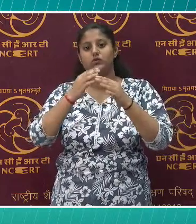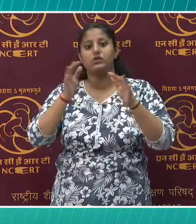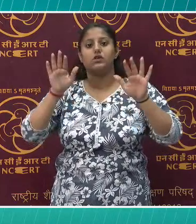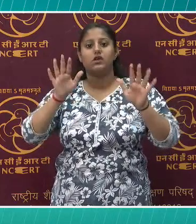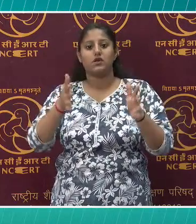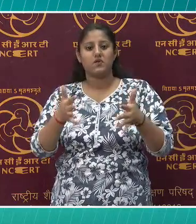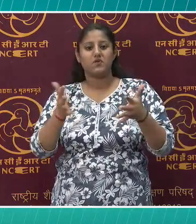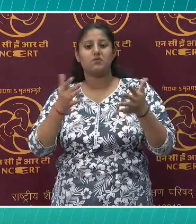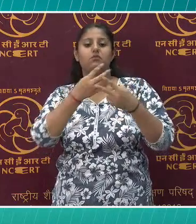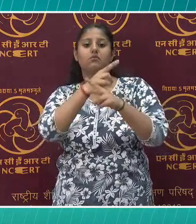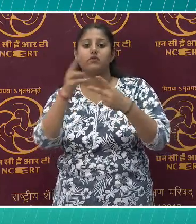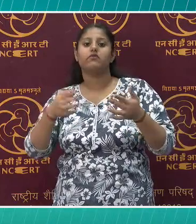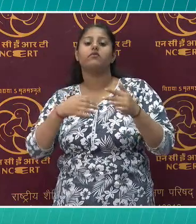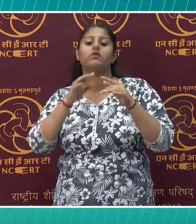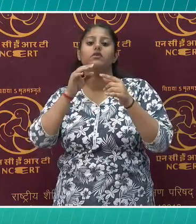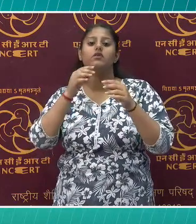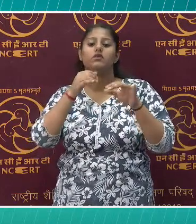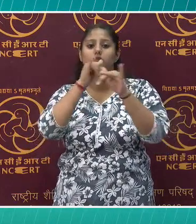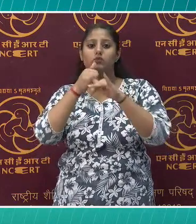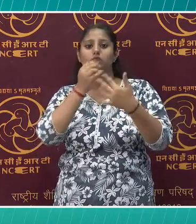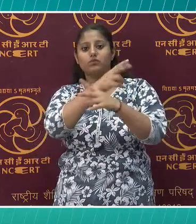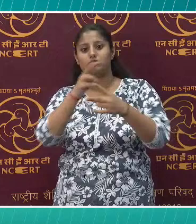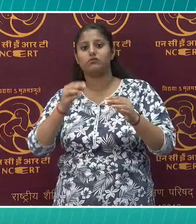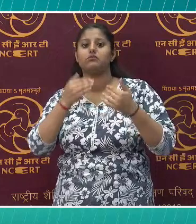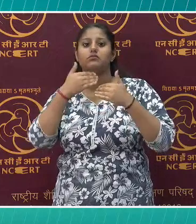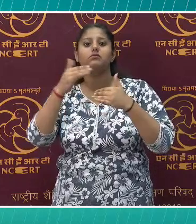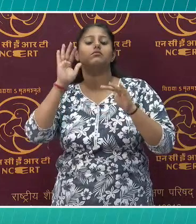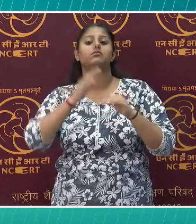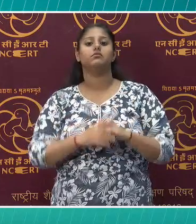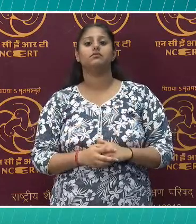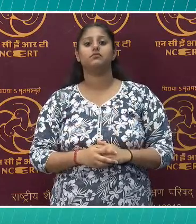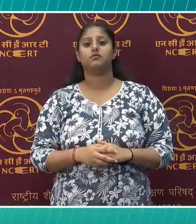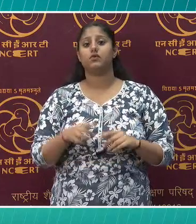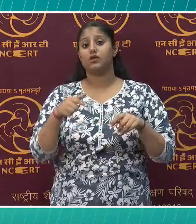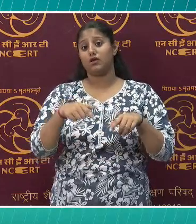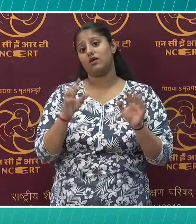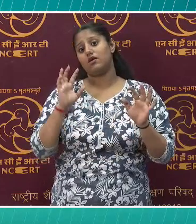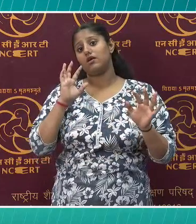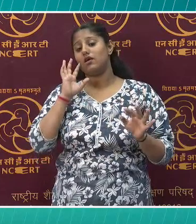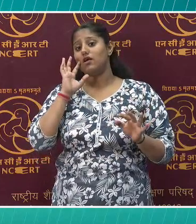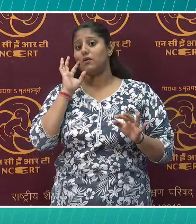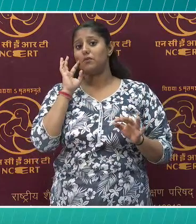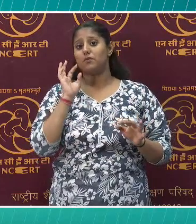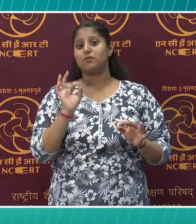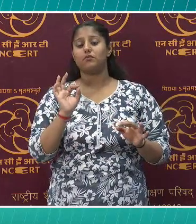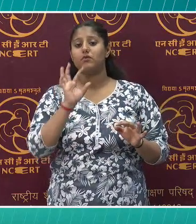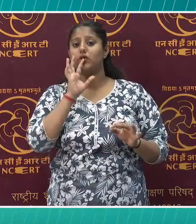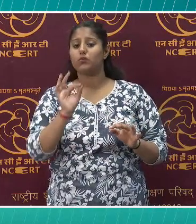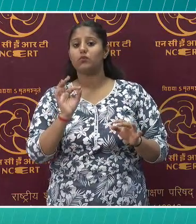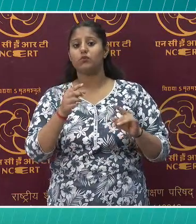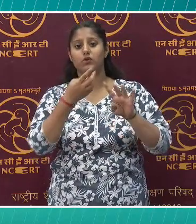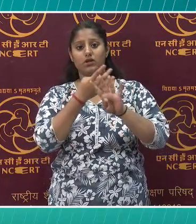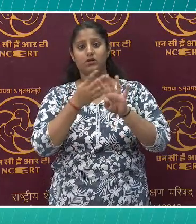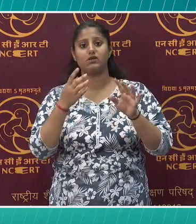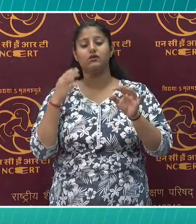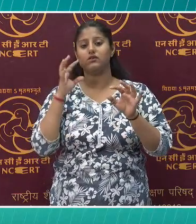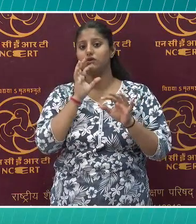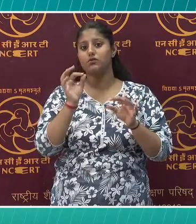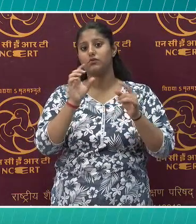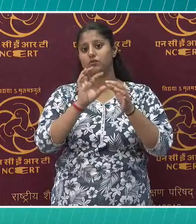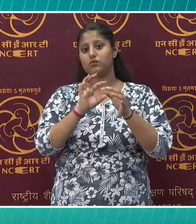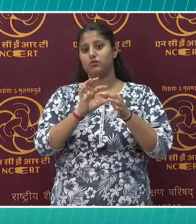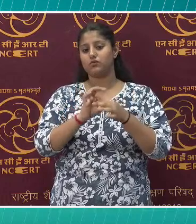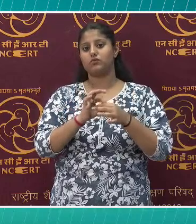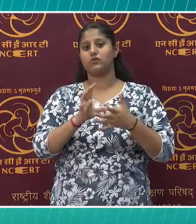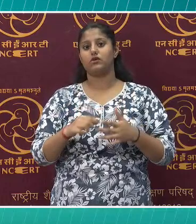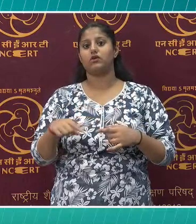the voice and of course the musical instruments. So let us really embark on this journey. And और ये भी पता है कि हम